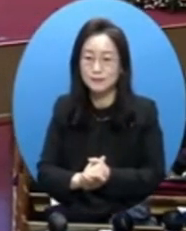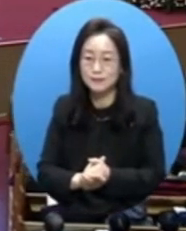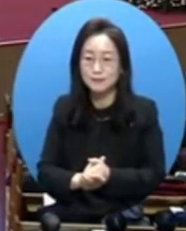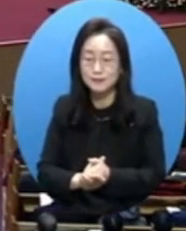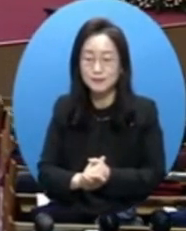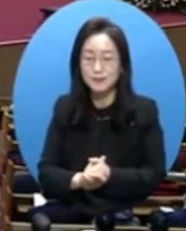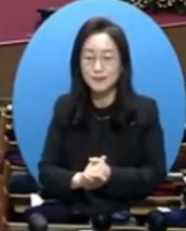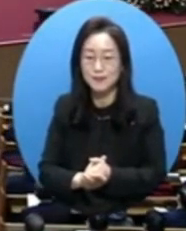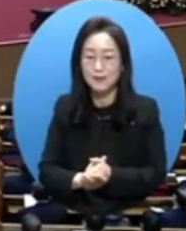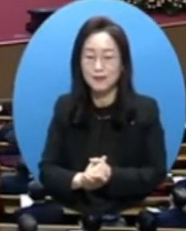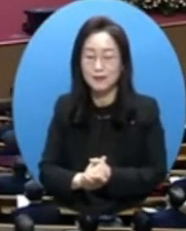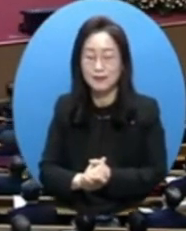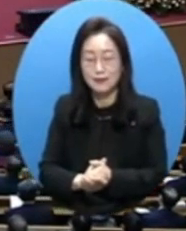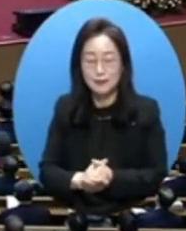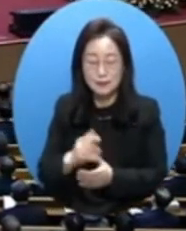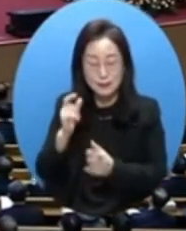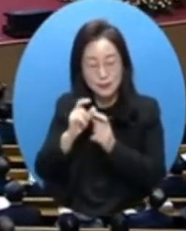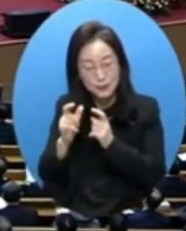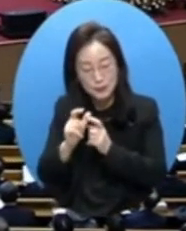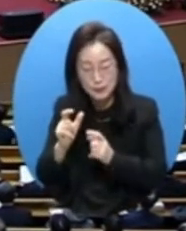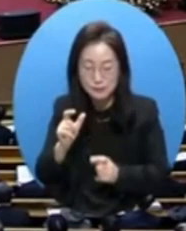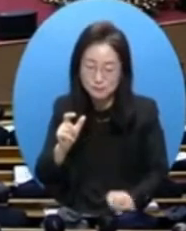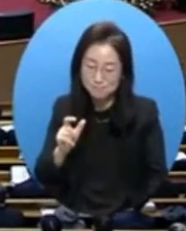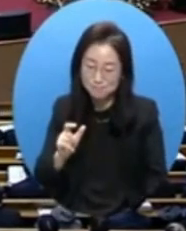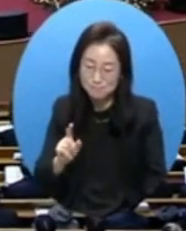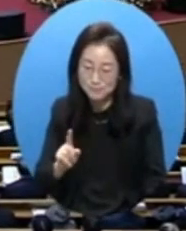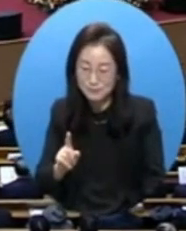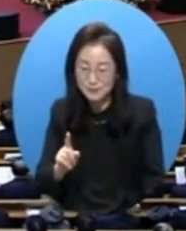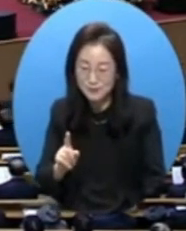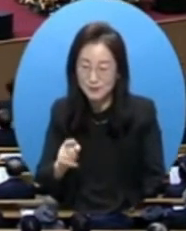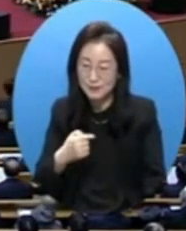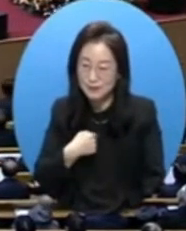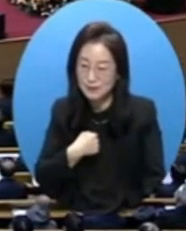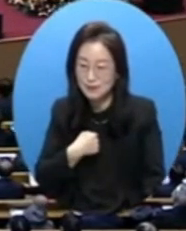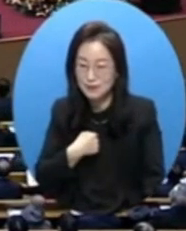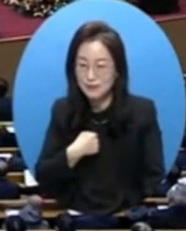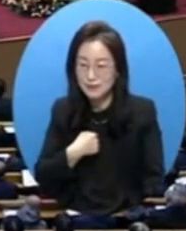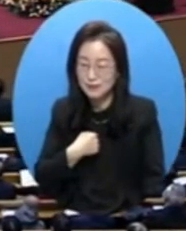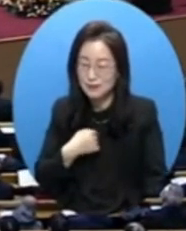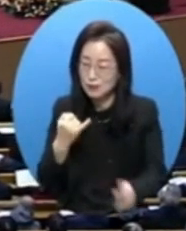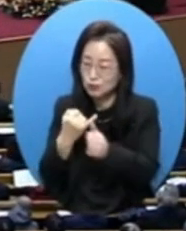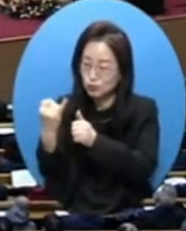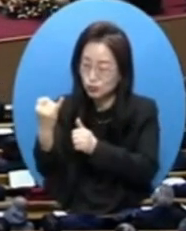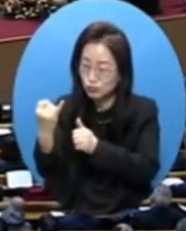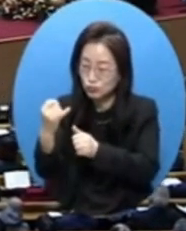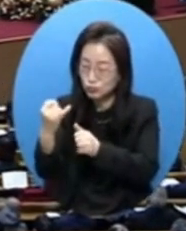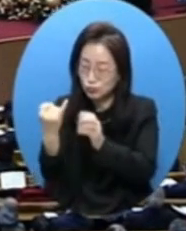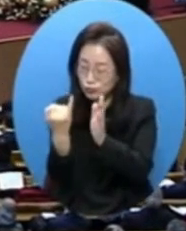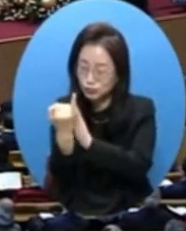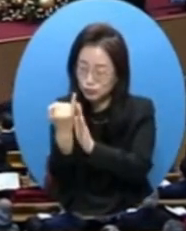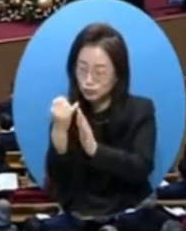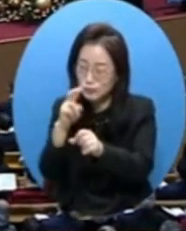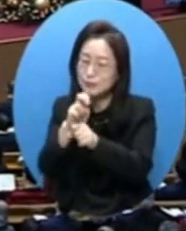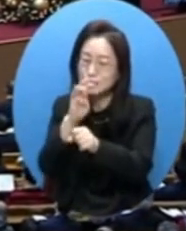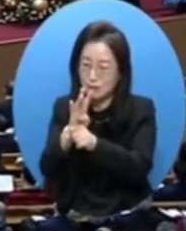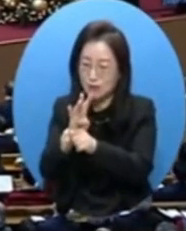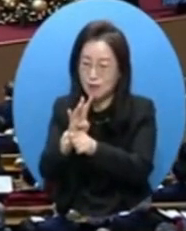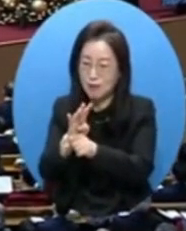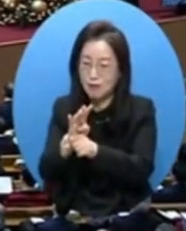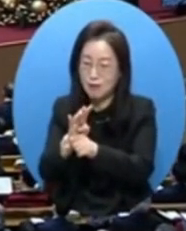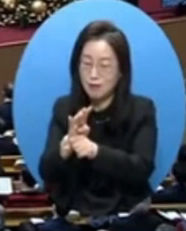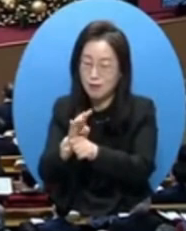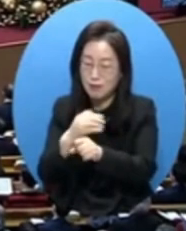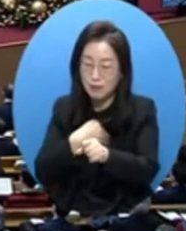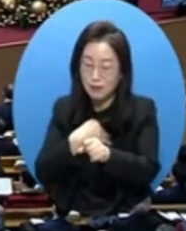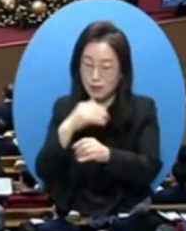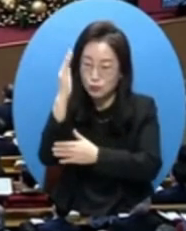그래서 잠시 고민하다가 내가 내 부인 옆에 24시간 붙어 있어야 되는데 내가